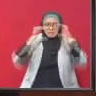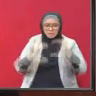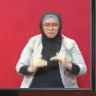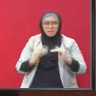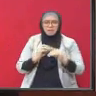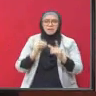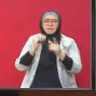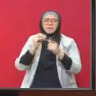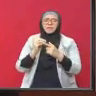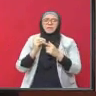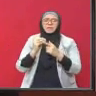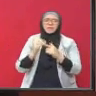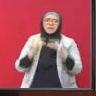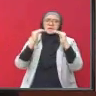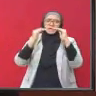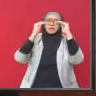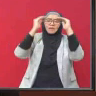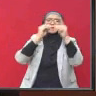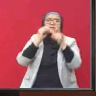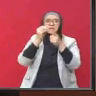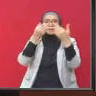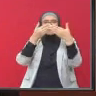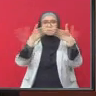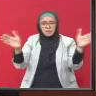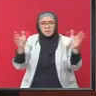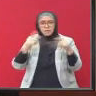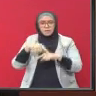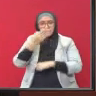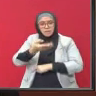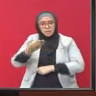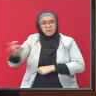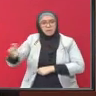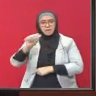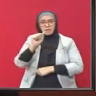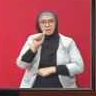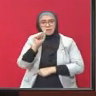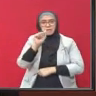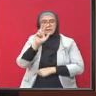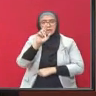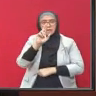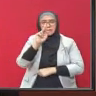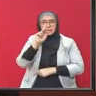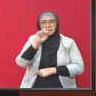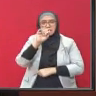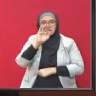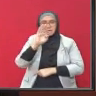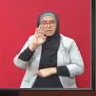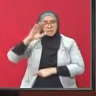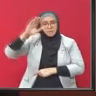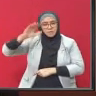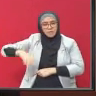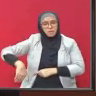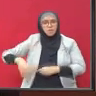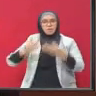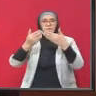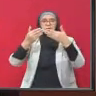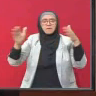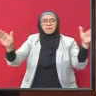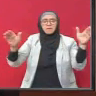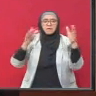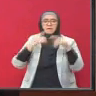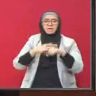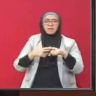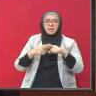bahan aki awam yang telah dikeraskan sebagai bahan the peringkat yang masih belum dibuka kepada awam walaupun telah